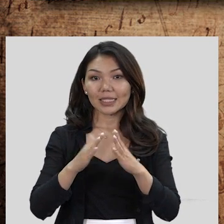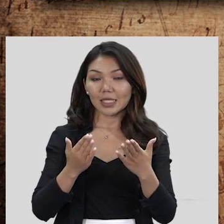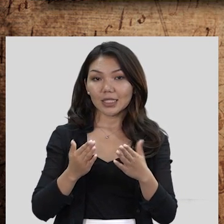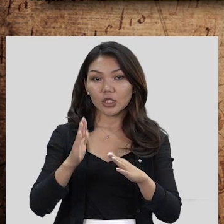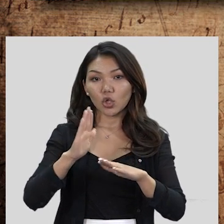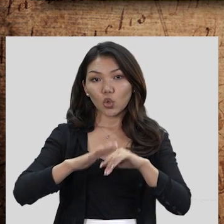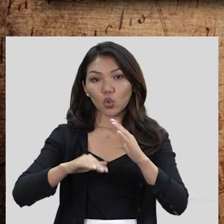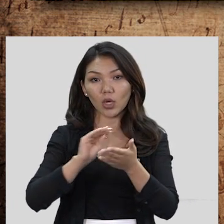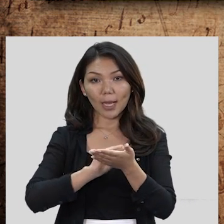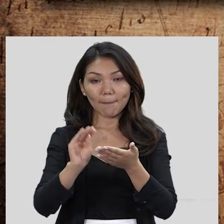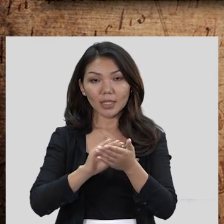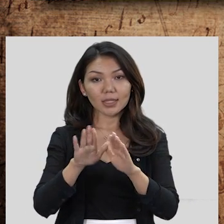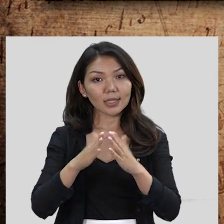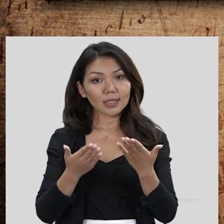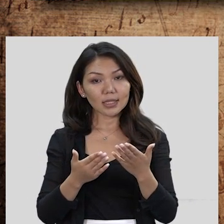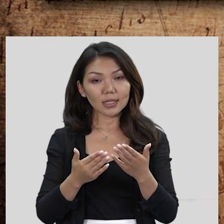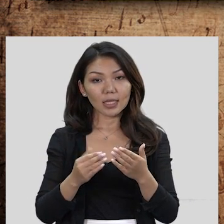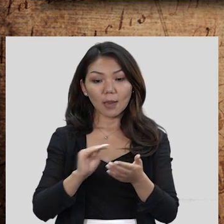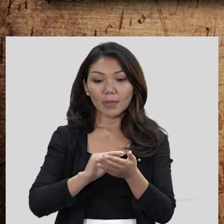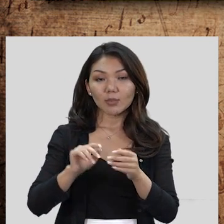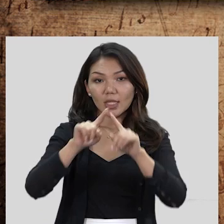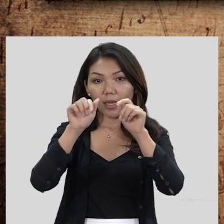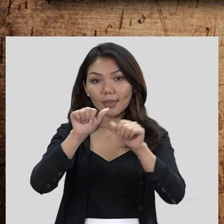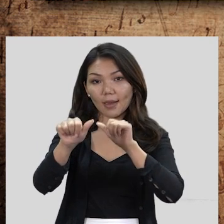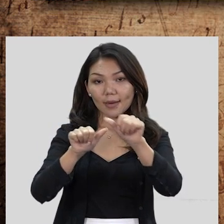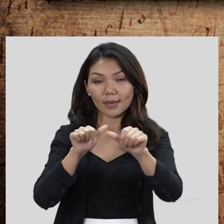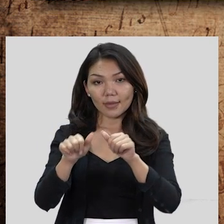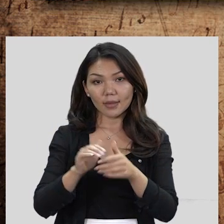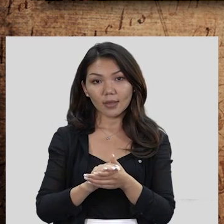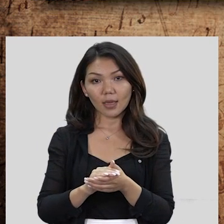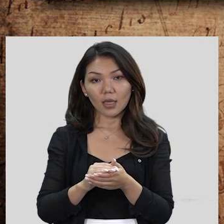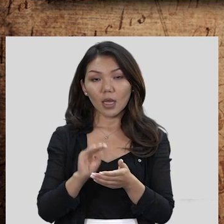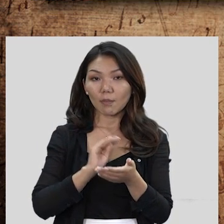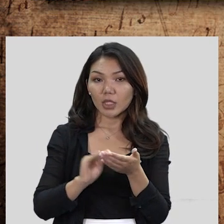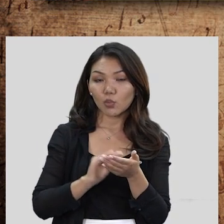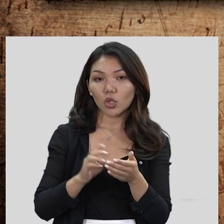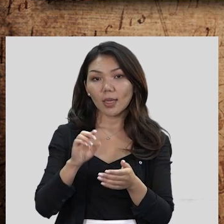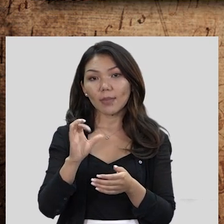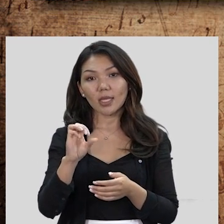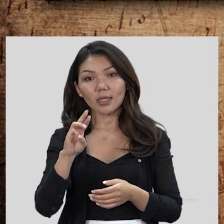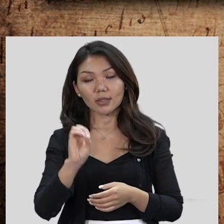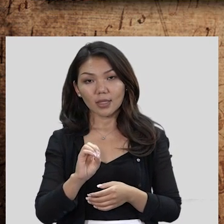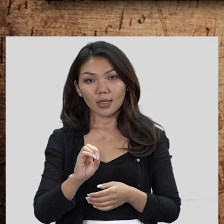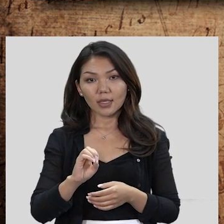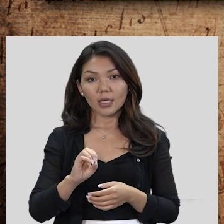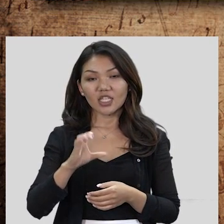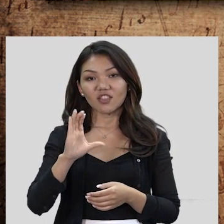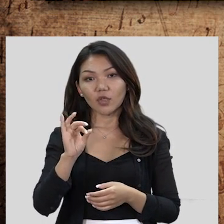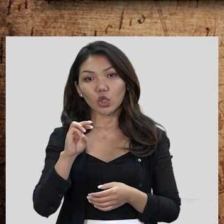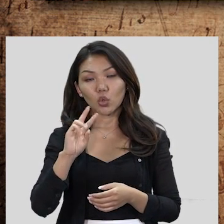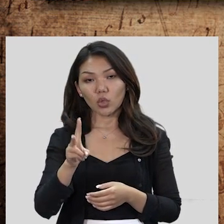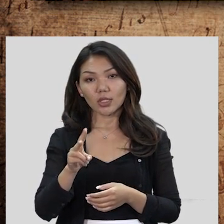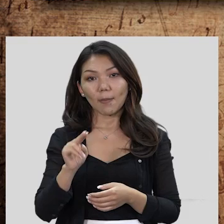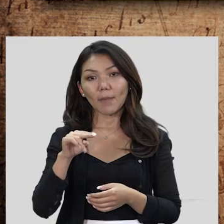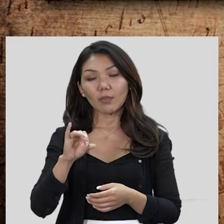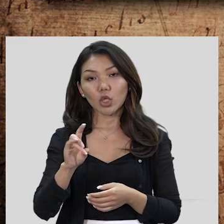письменно на глине страница печатной книги письмо на бересте свиток из папируса надпись на резной